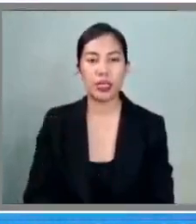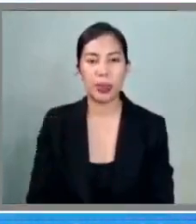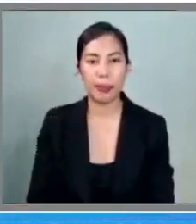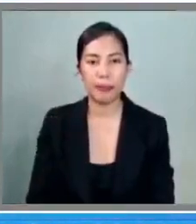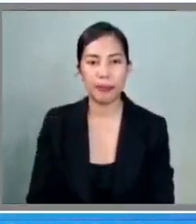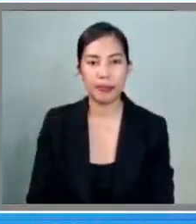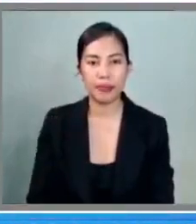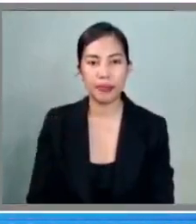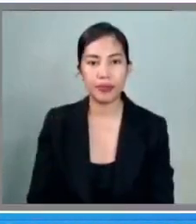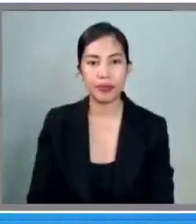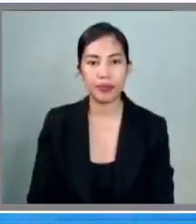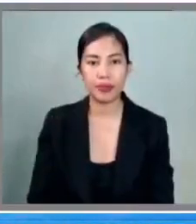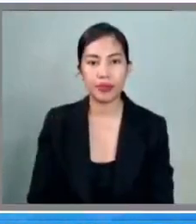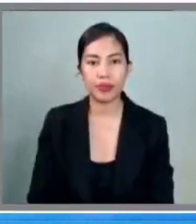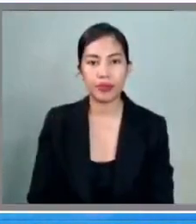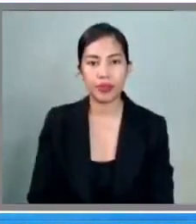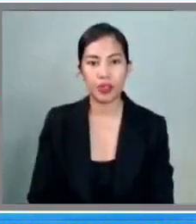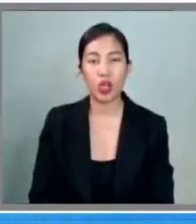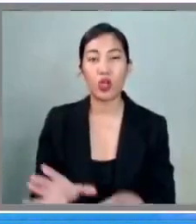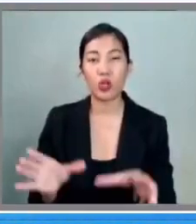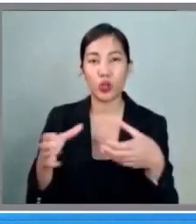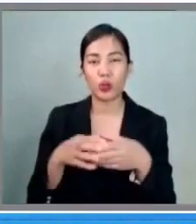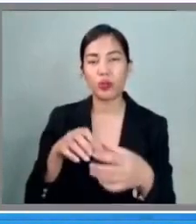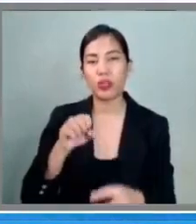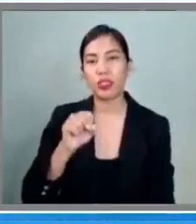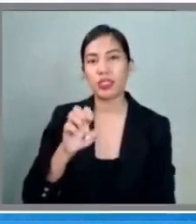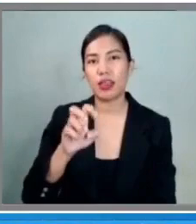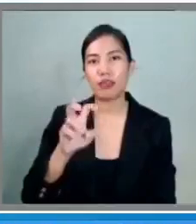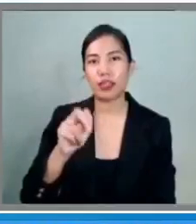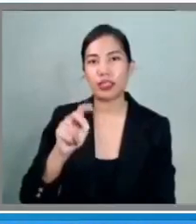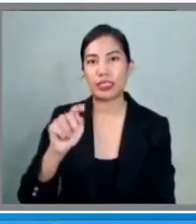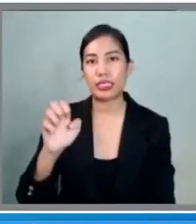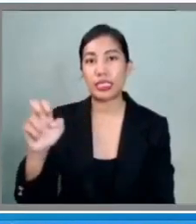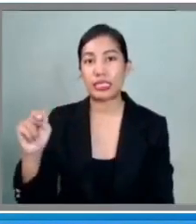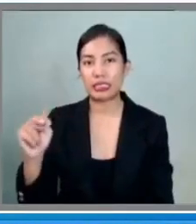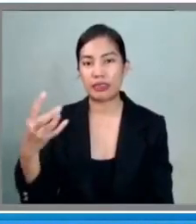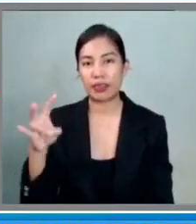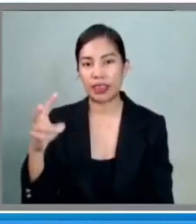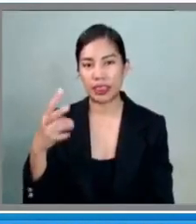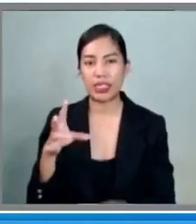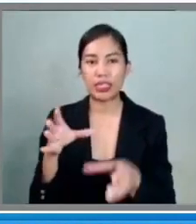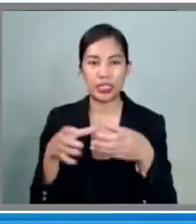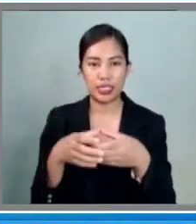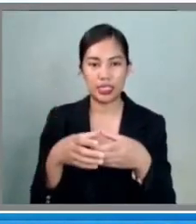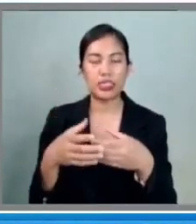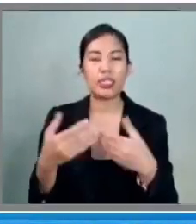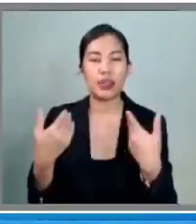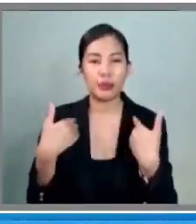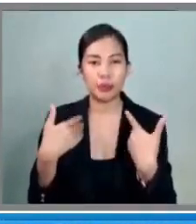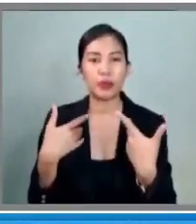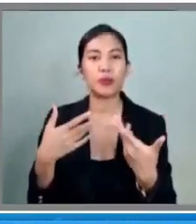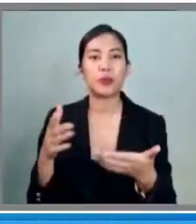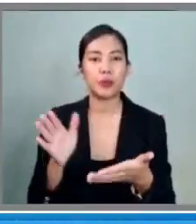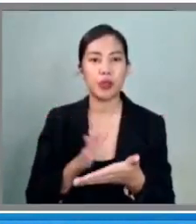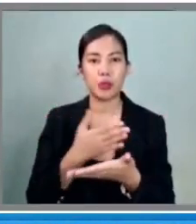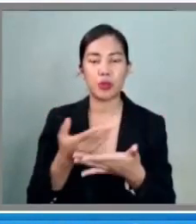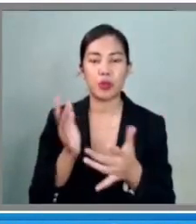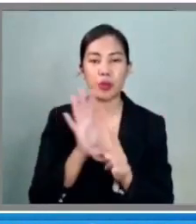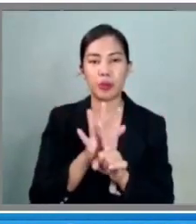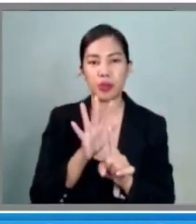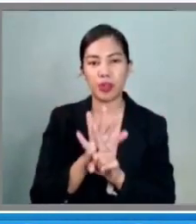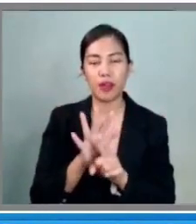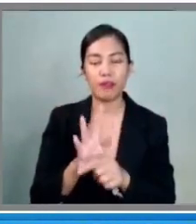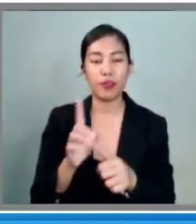Speaking of 17, record-breaking ang kanilang album na FML. Sila ang naging unang K-pop artist na nakabenta ng album with